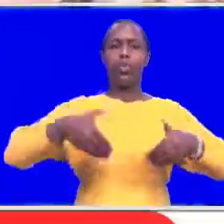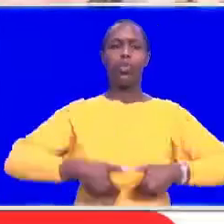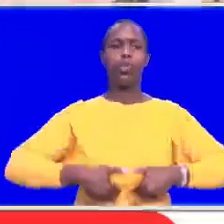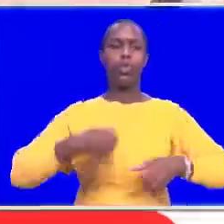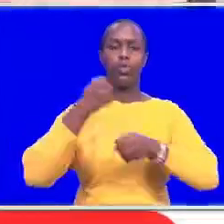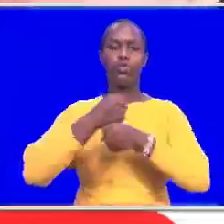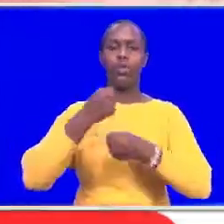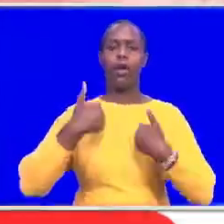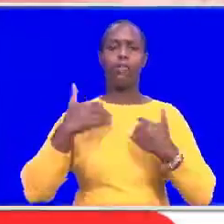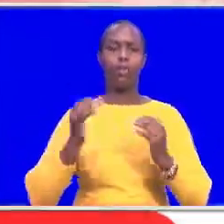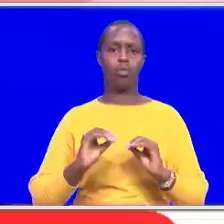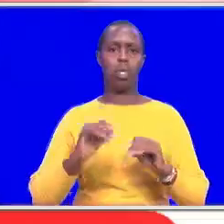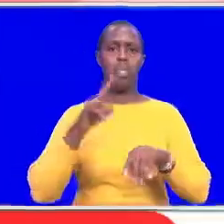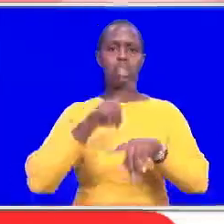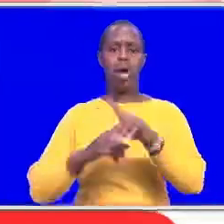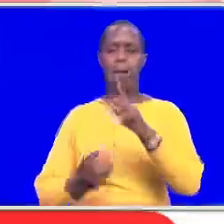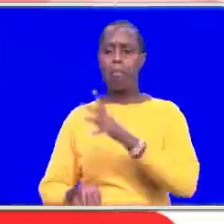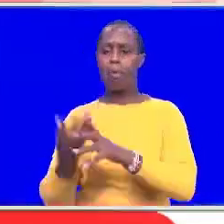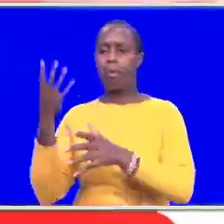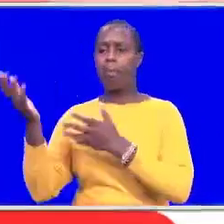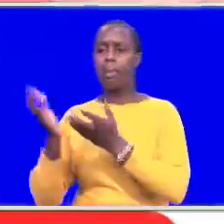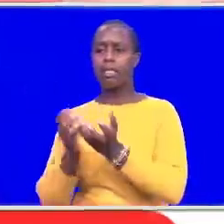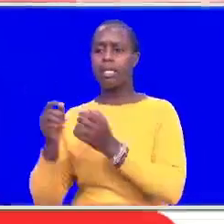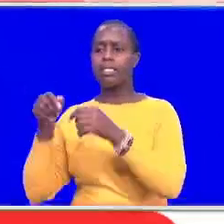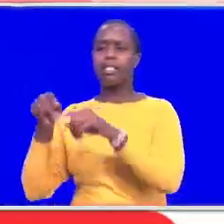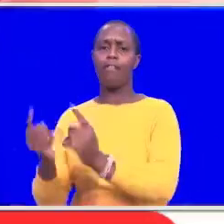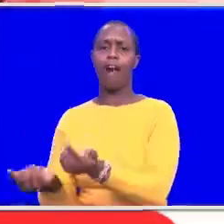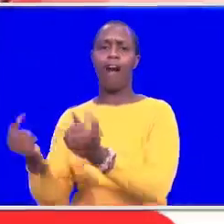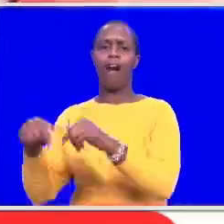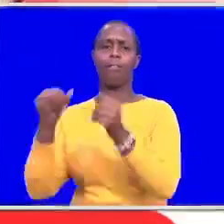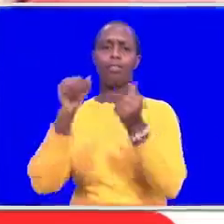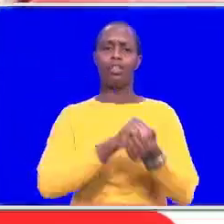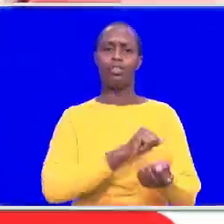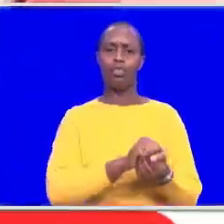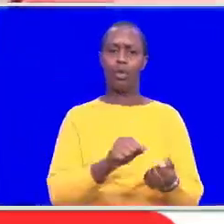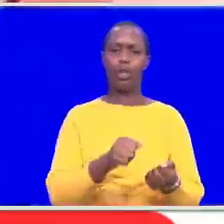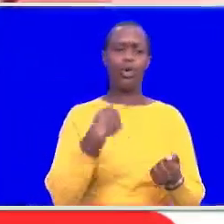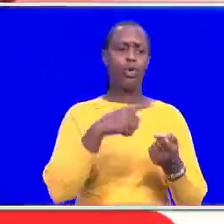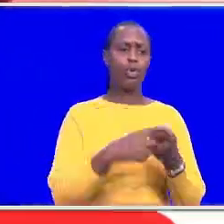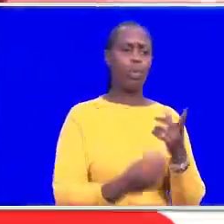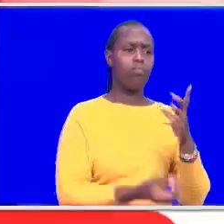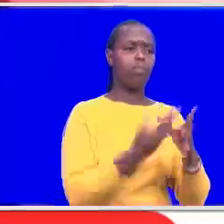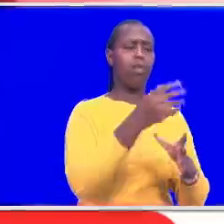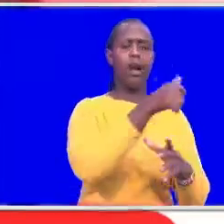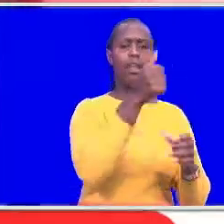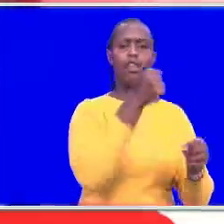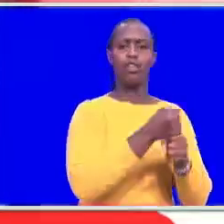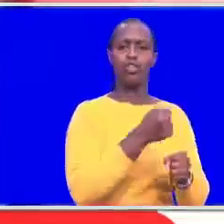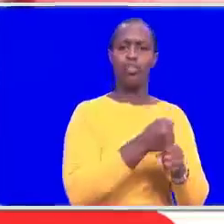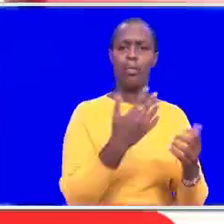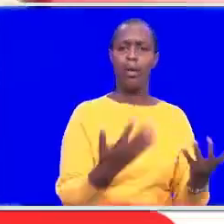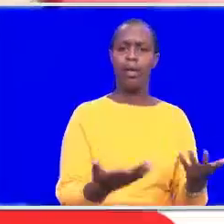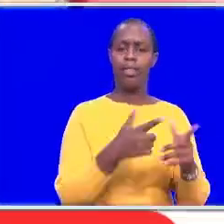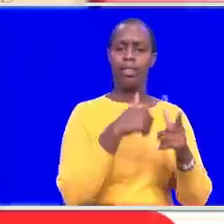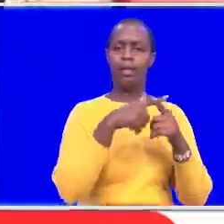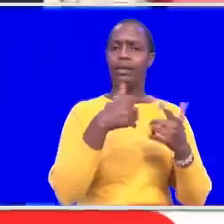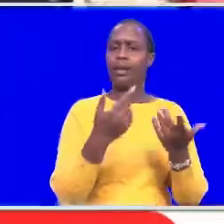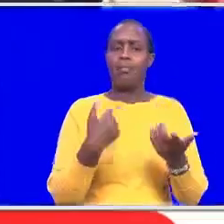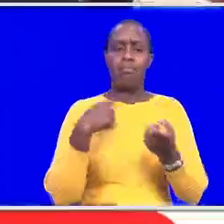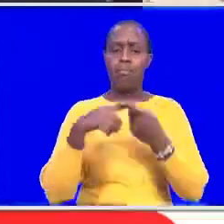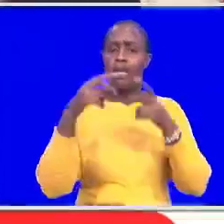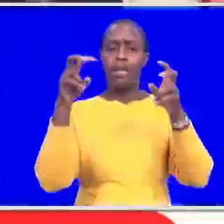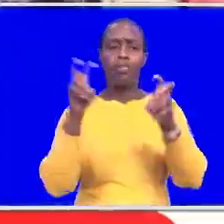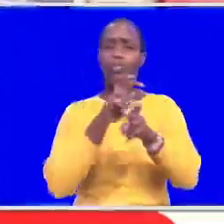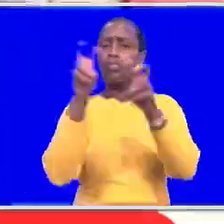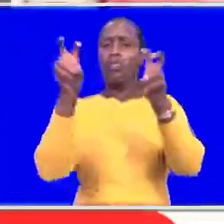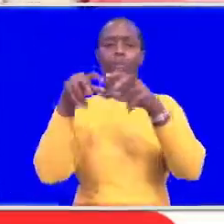kitu kidogo hapa anakuja kushika. Ukiweka kama pool ndio huyo amekuja kuchukua. Nianze kuiba ama nifanye nini? Sitatafuta kitu yote. Ufanye nini?